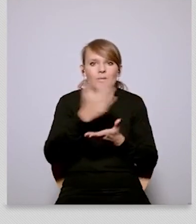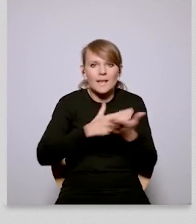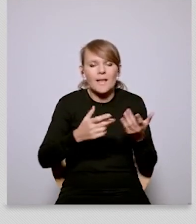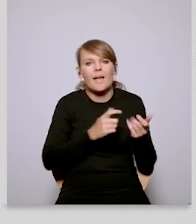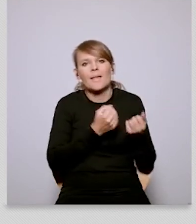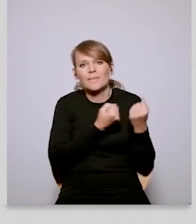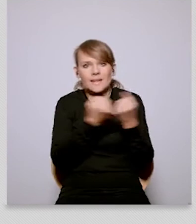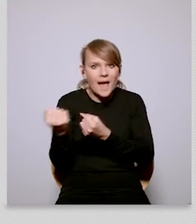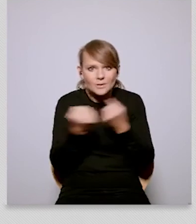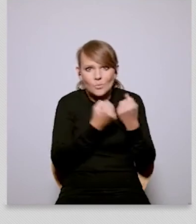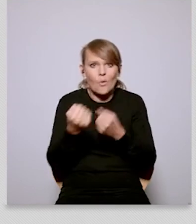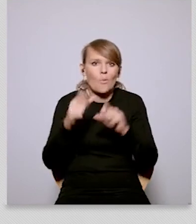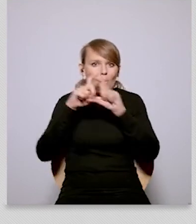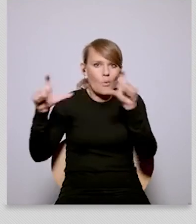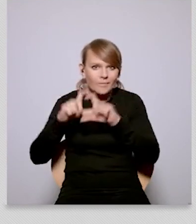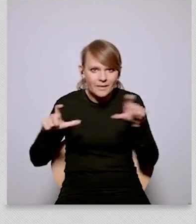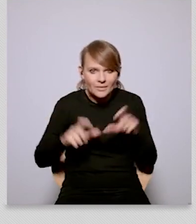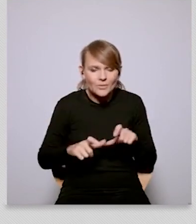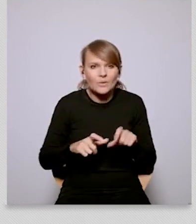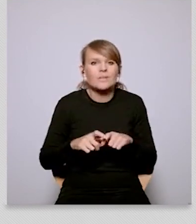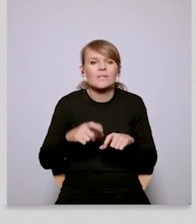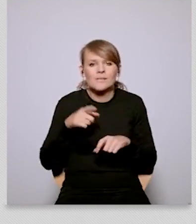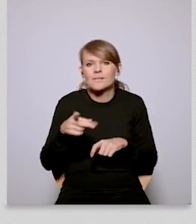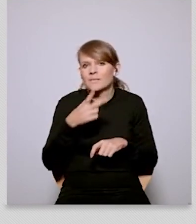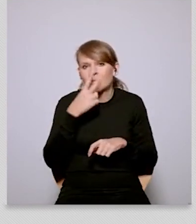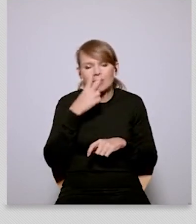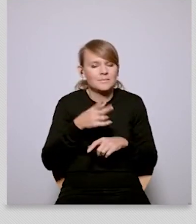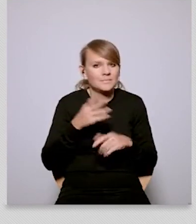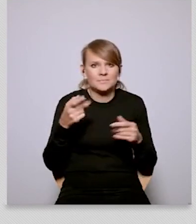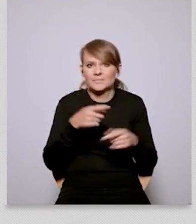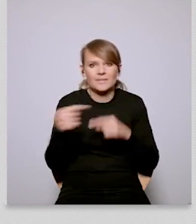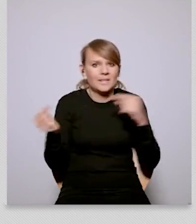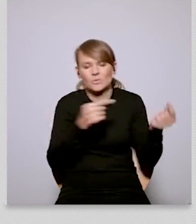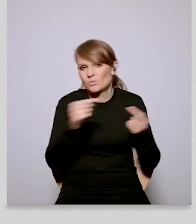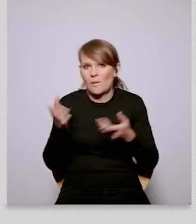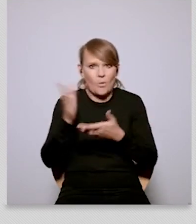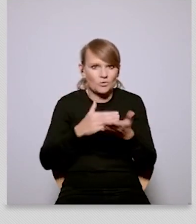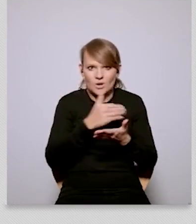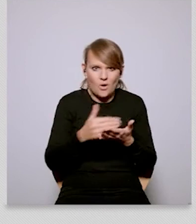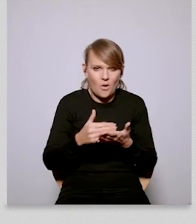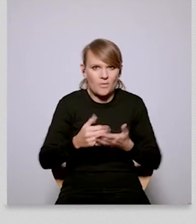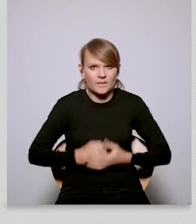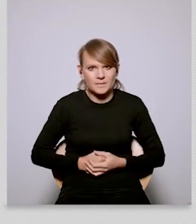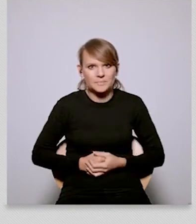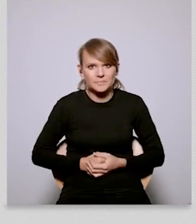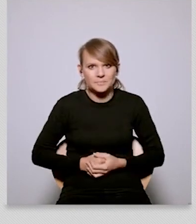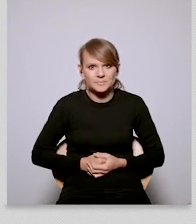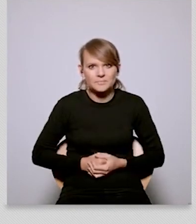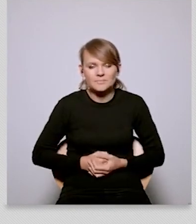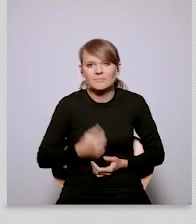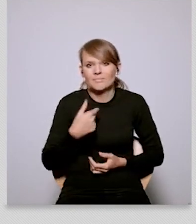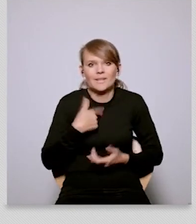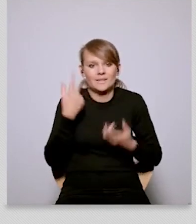budynków to tutaj organizacje wiele jest strasznie podzielona dyskusja w Unii Europejskiej no i ja się